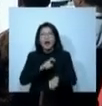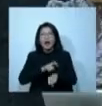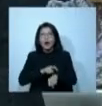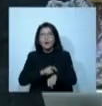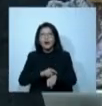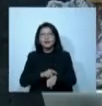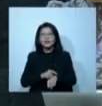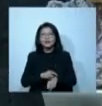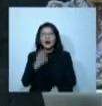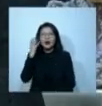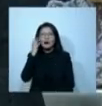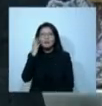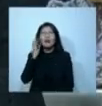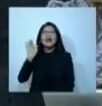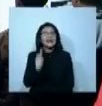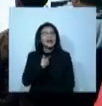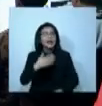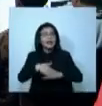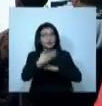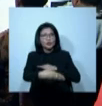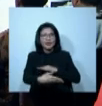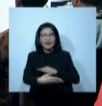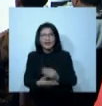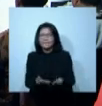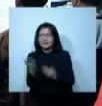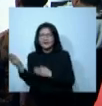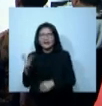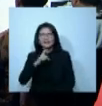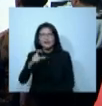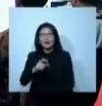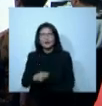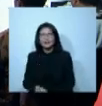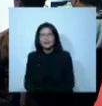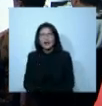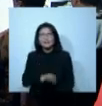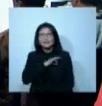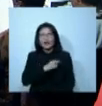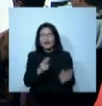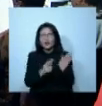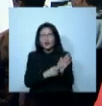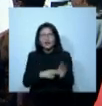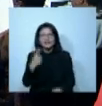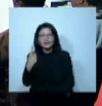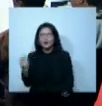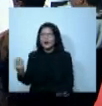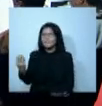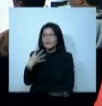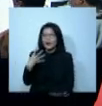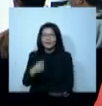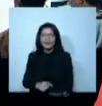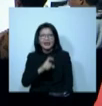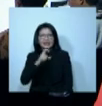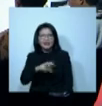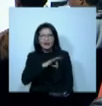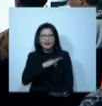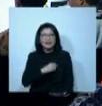eh memacu adrenalin begitu ya berlangsung hangat dan seru saling Sindir banyak terjadi Anda singgung tapi nanti kita bahas lebih lanjut